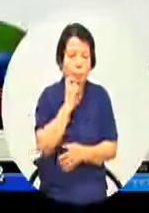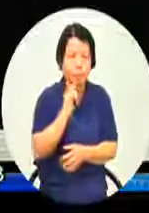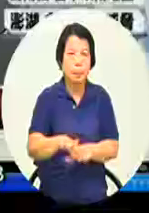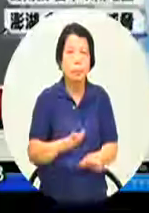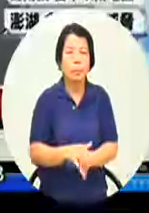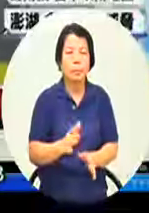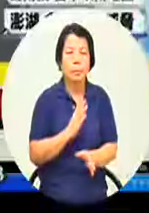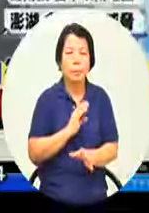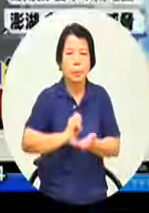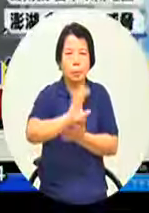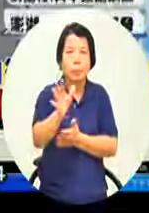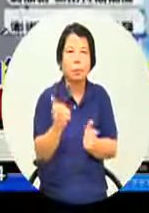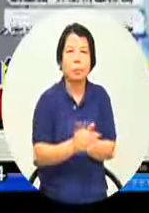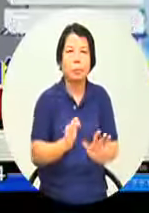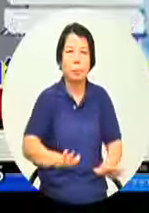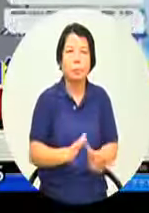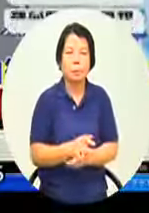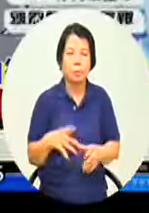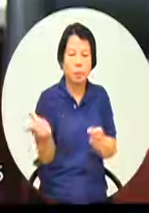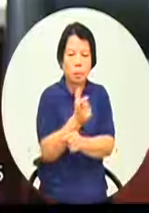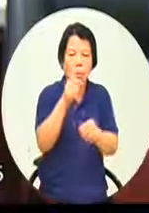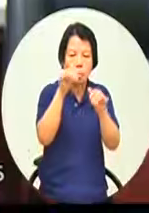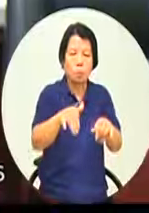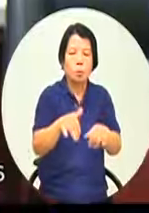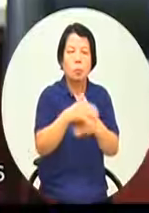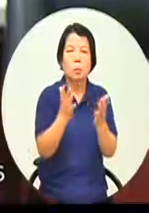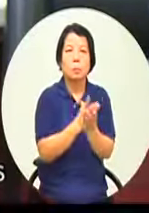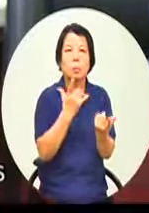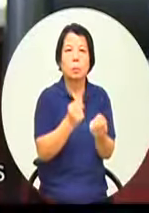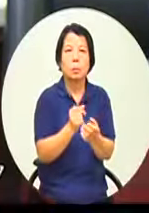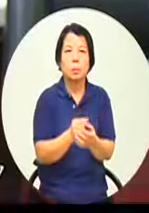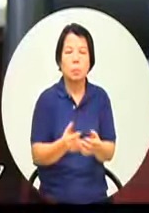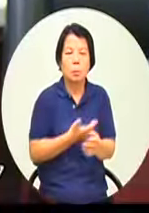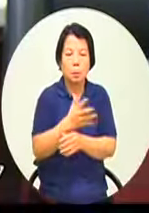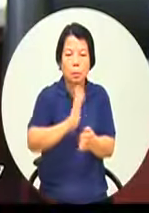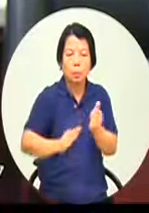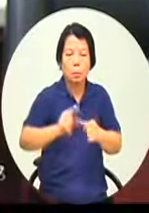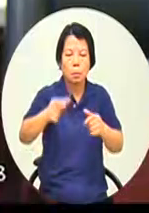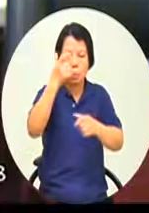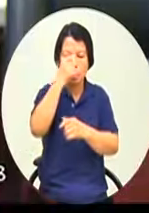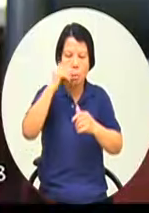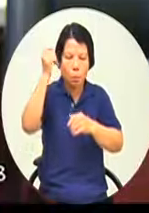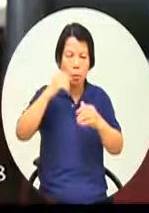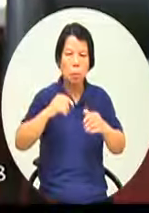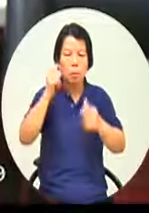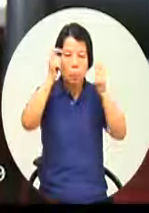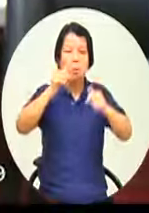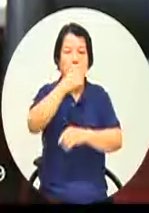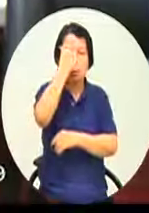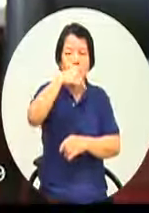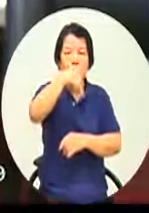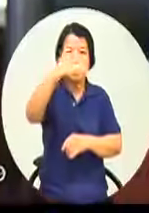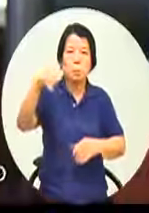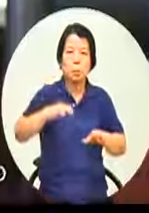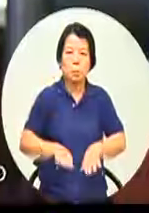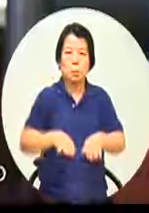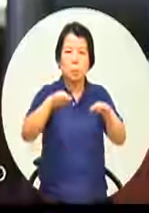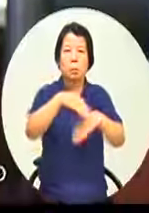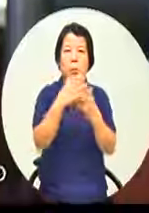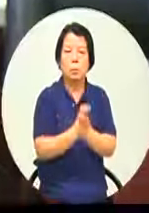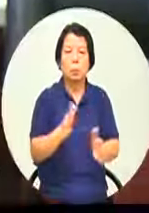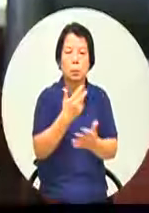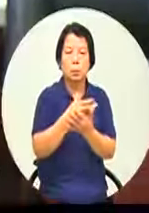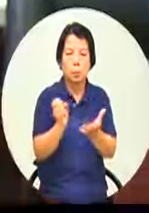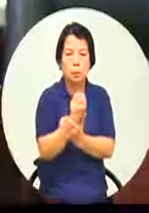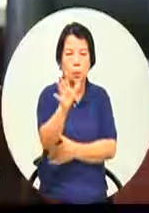TVBS 新闻赵丽。现在呢，狂风暴雨还在持续当中，所以也造成了高雄凤山地区积水了。最新的画面，连线